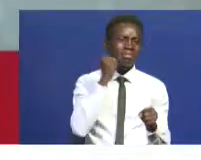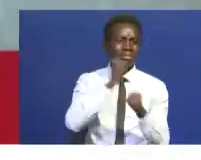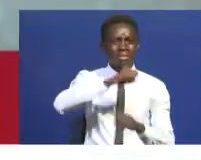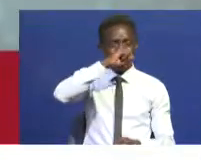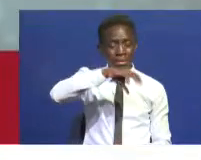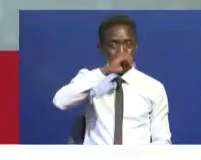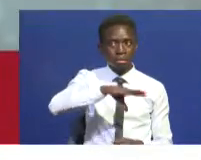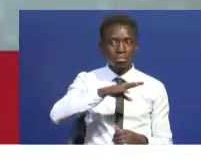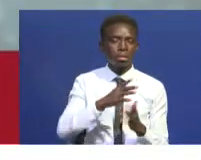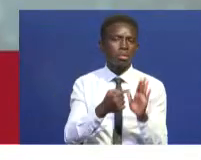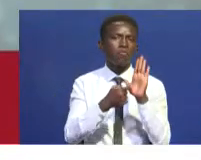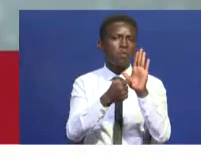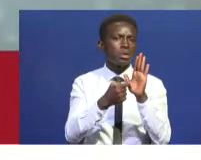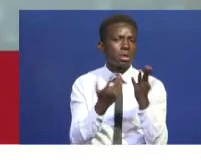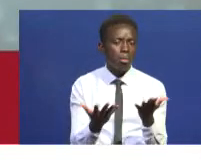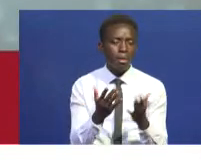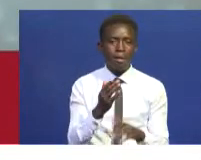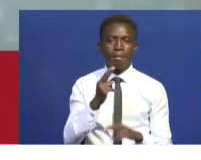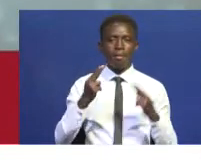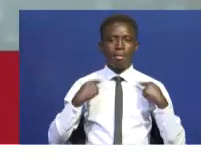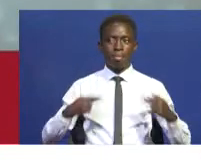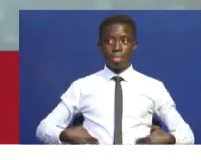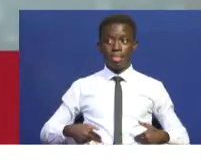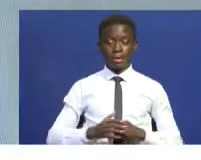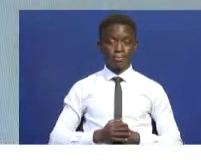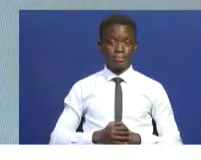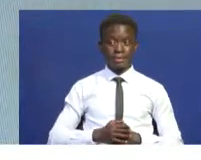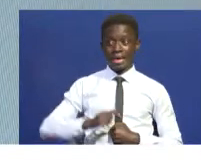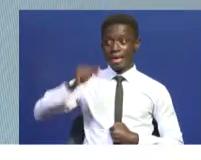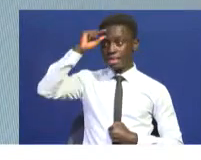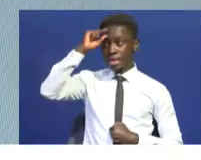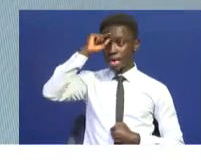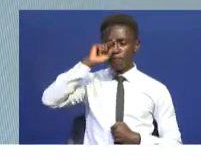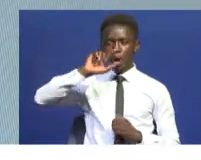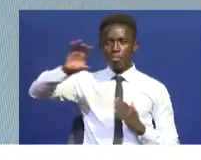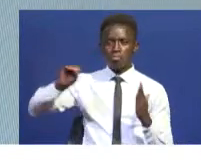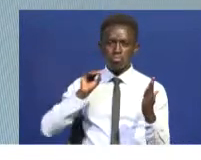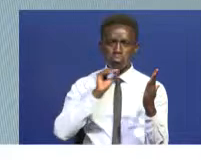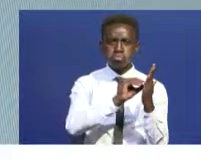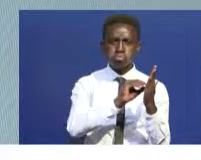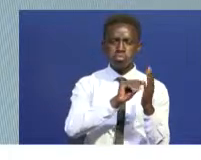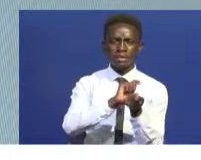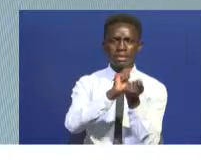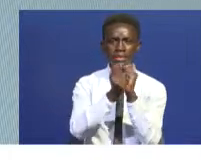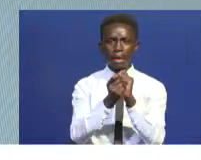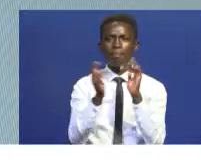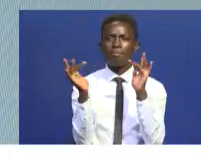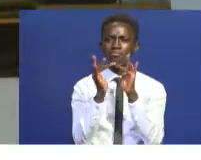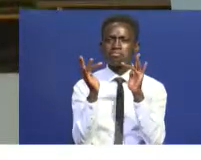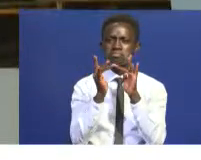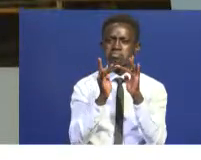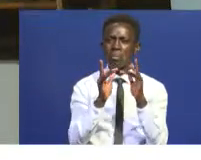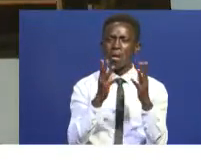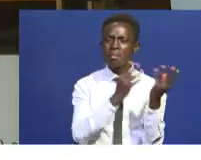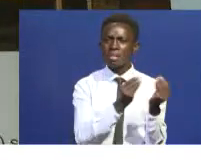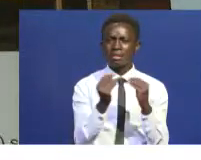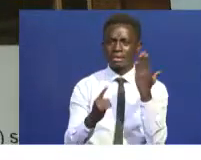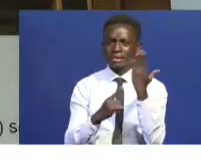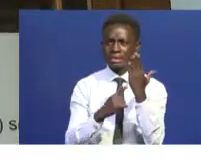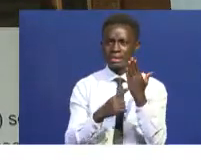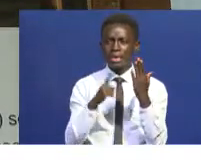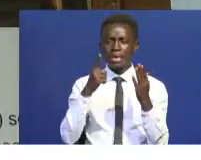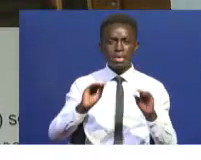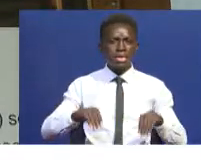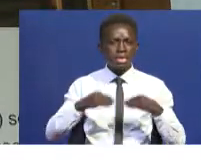health. Uamuzi wa kuweka huduma za serikali katika mfumo wa kidijitali umeimarisha utoaji huduma, uwazi